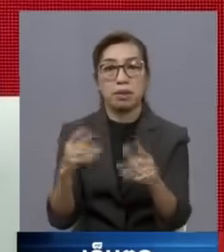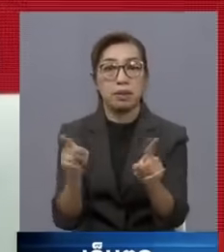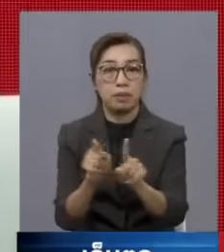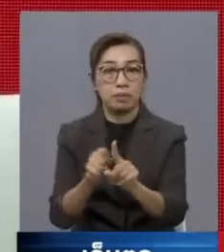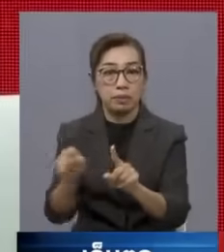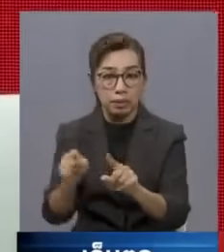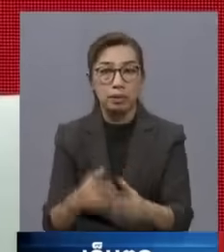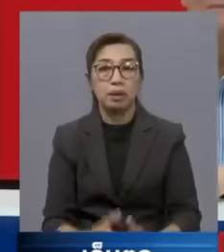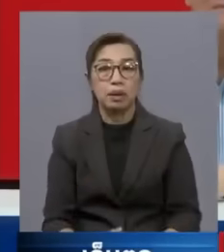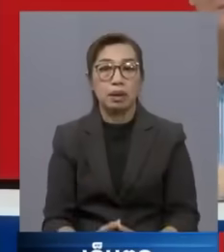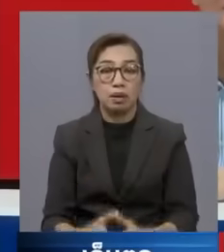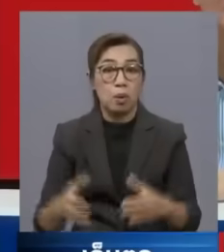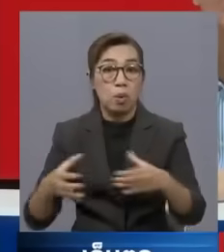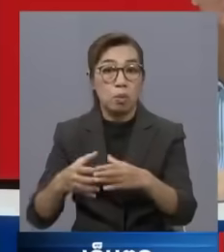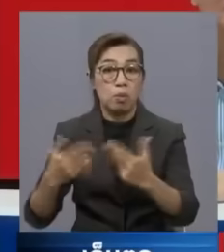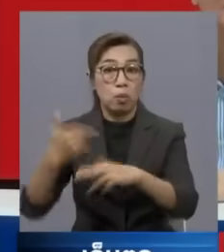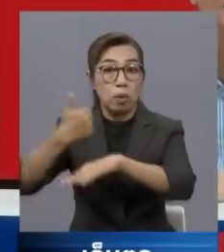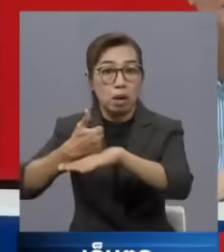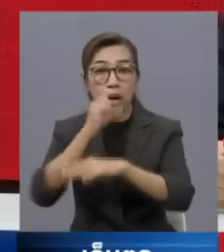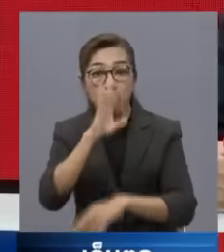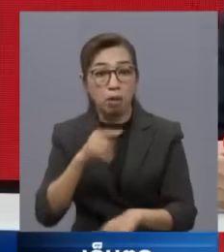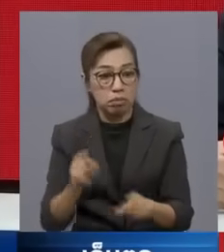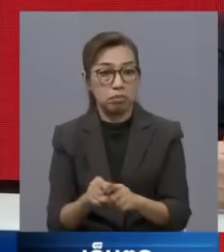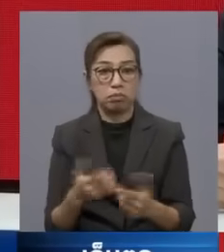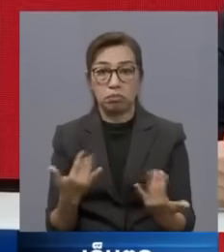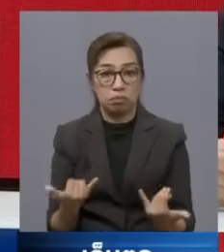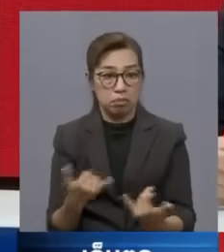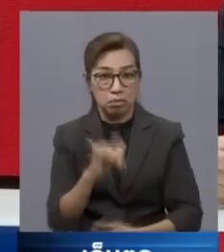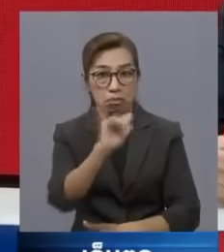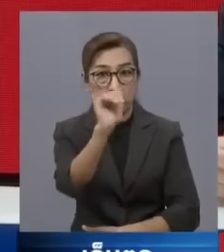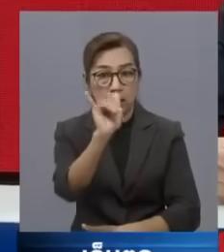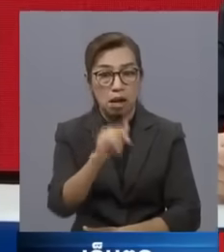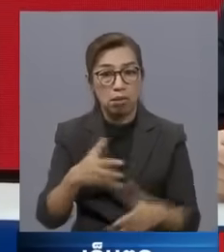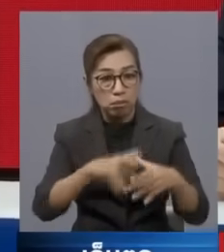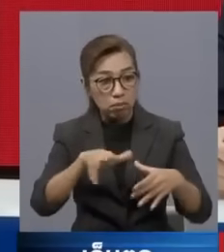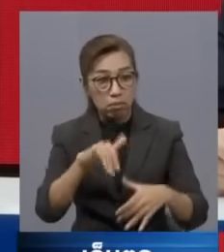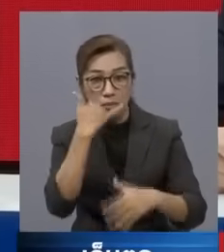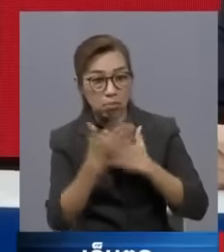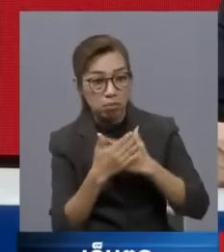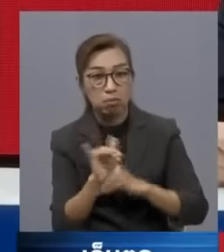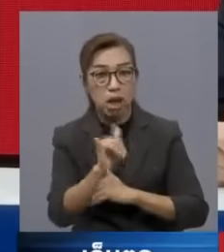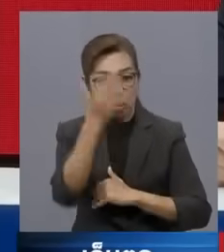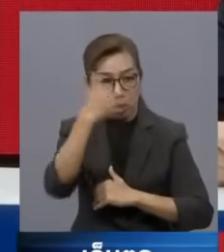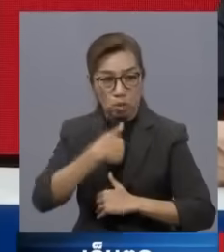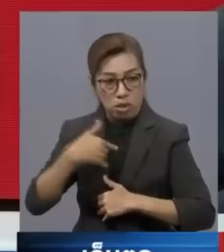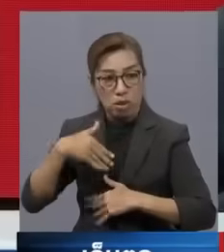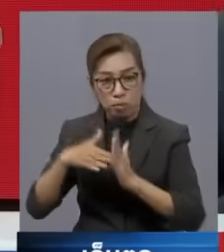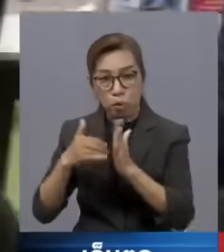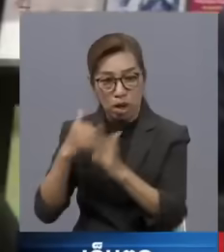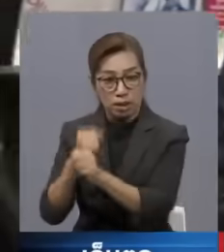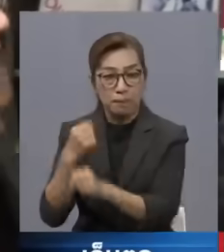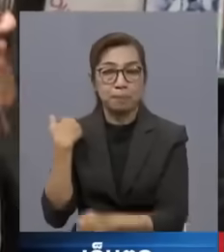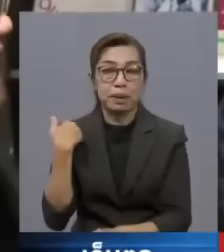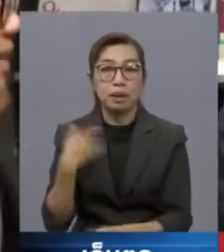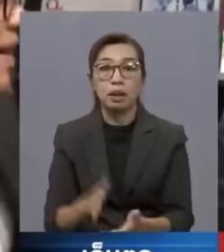เดียวกันกับคุณพีระพันธุ์สารีรัตถะวิภาคหัวหน้าพรรครวมไทยสร้างชาติที่บอกว่ายังไม่ได้รับการติดต่อจากทางเพื่อไทยเพราะวันนี้ติดภารกิจส่วน